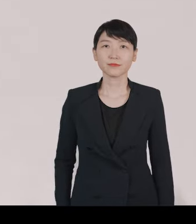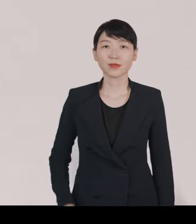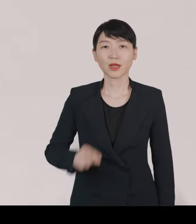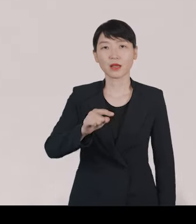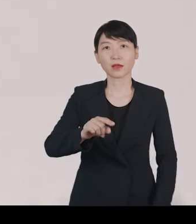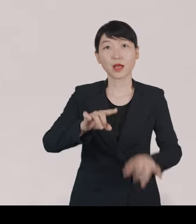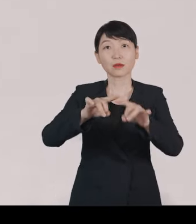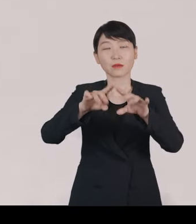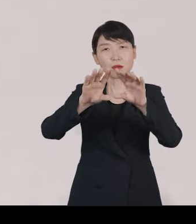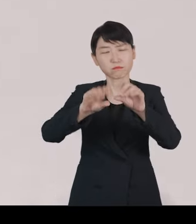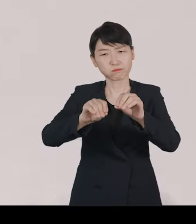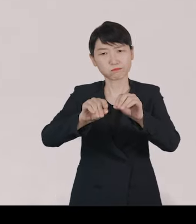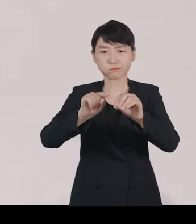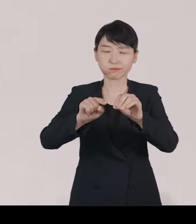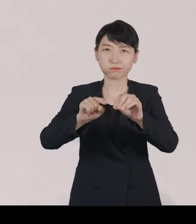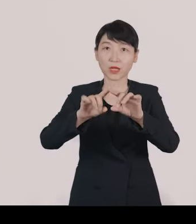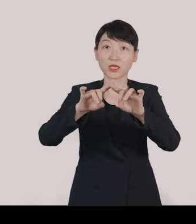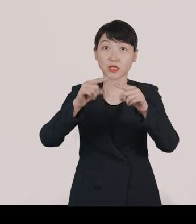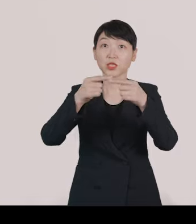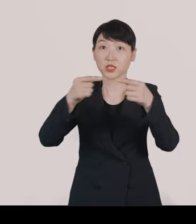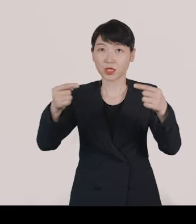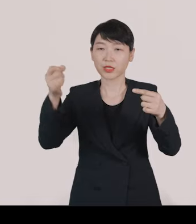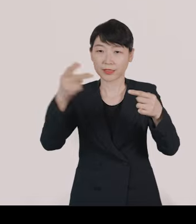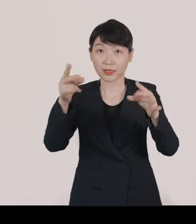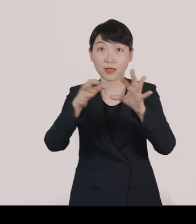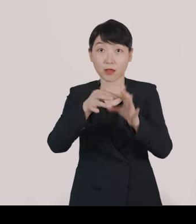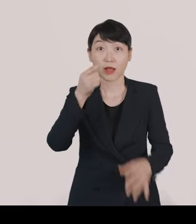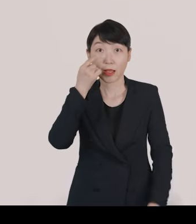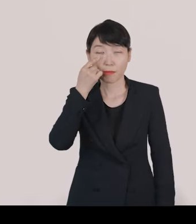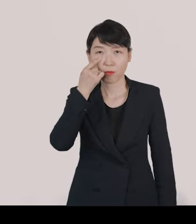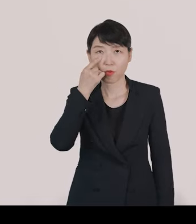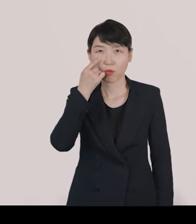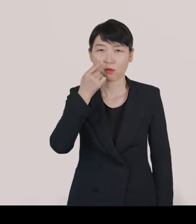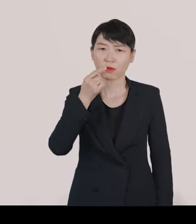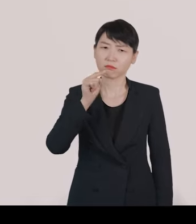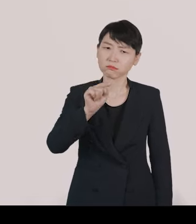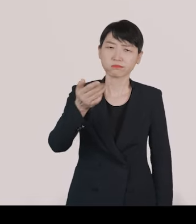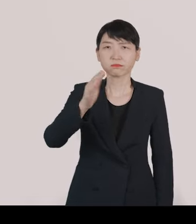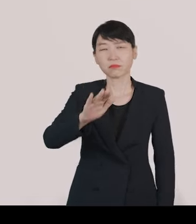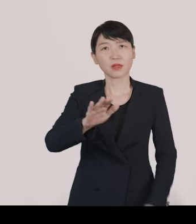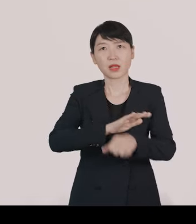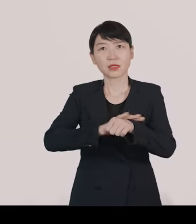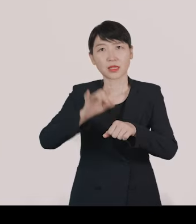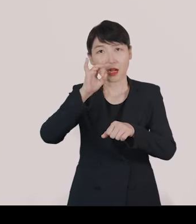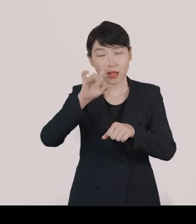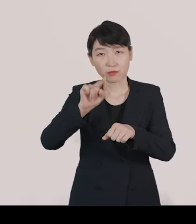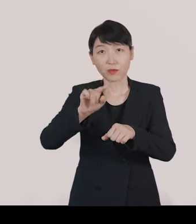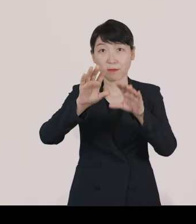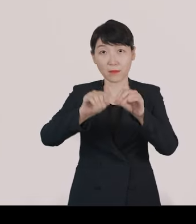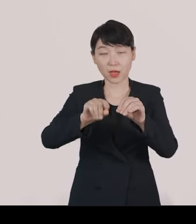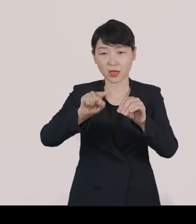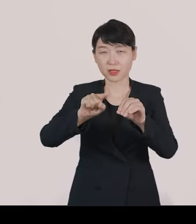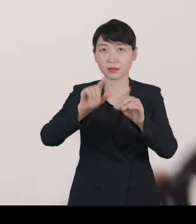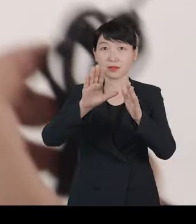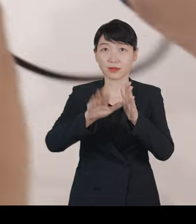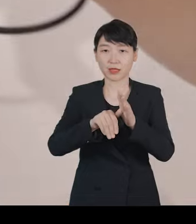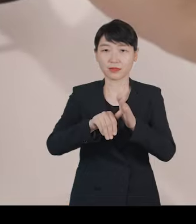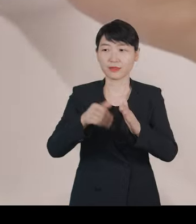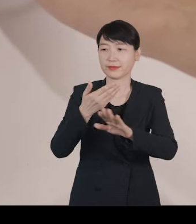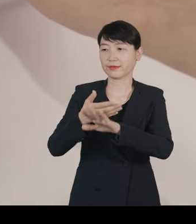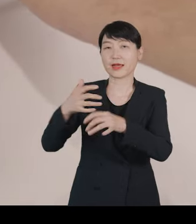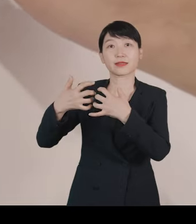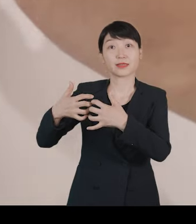호흡 센서에 전원이 들어오지 않을 경우 어댑터를 재연결하고 그럼에도 센서가 작동하지 않을 경우